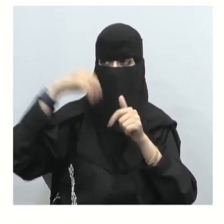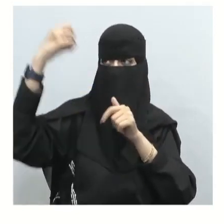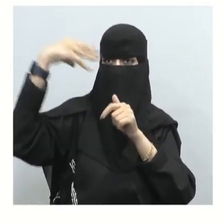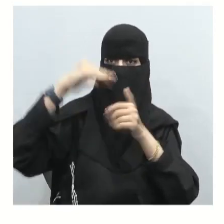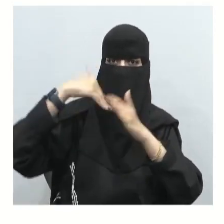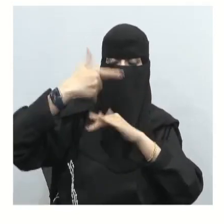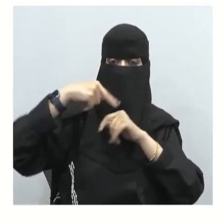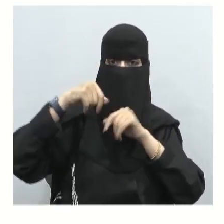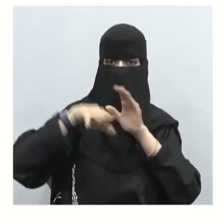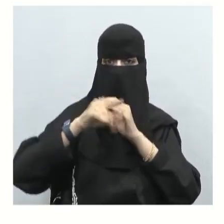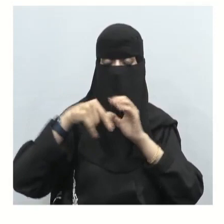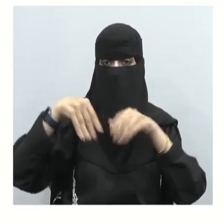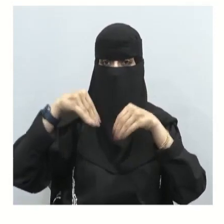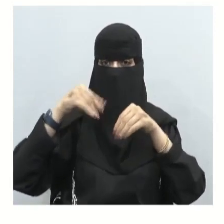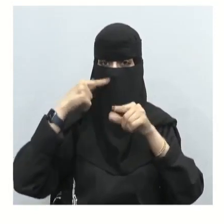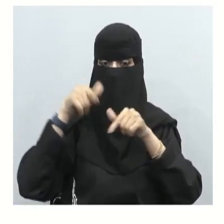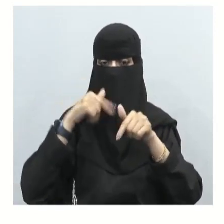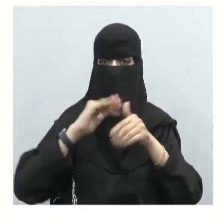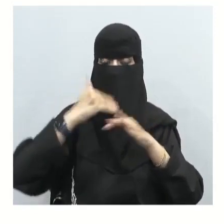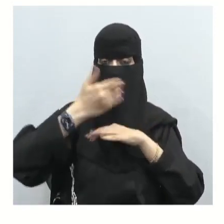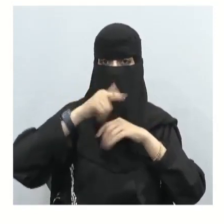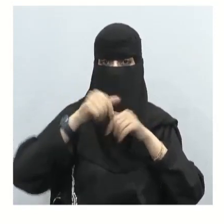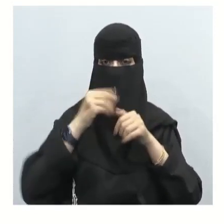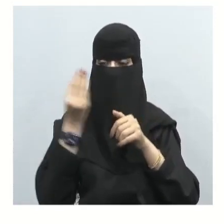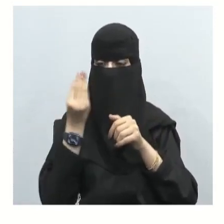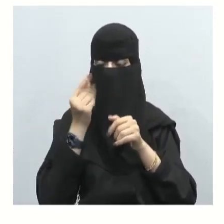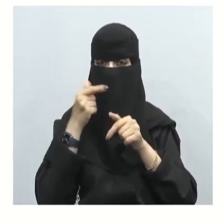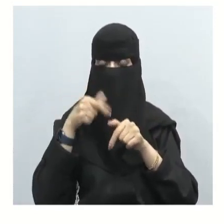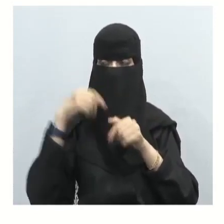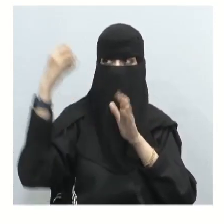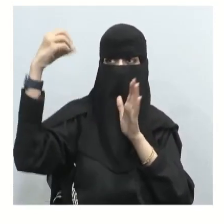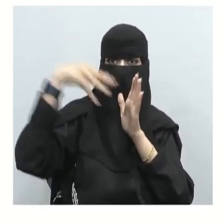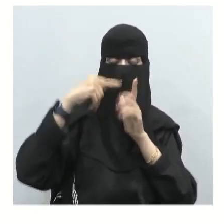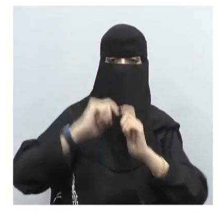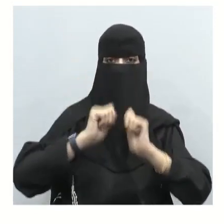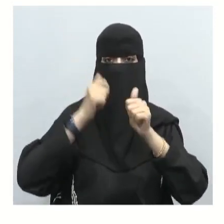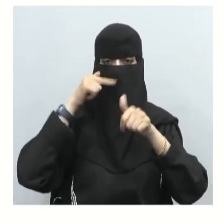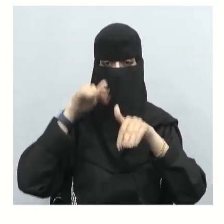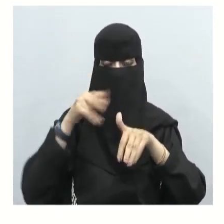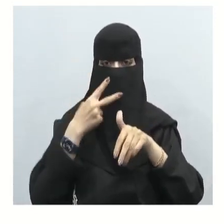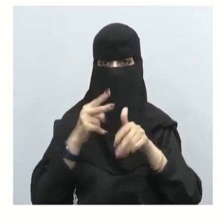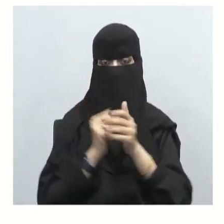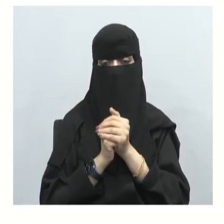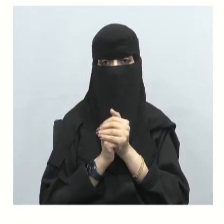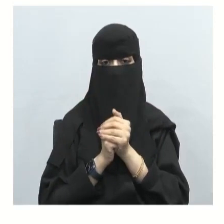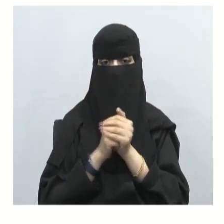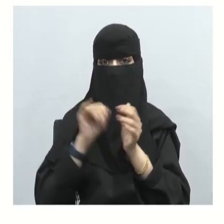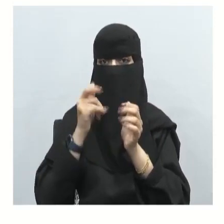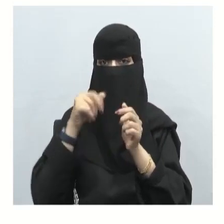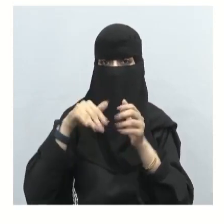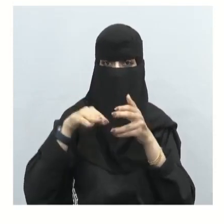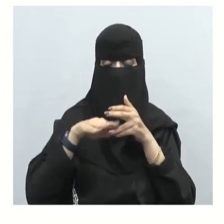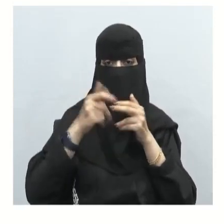بعد مروره من مرشح فبالتالي كميه قليله من الضوء يمكن ان تمر من خلال